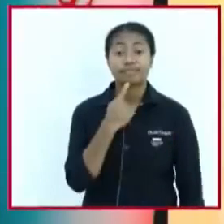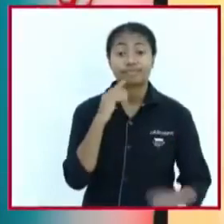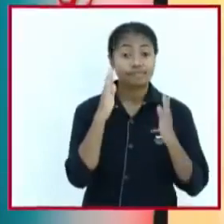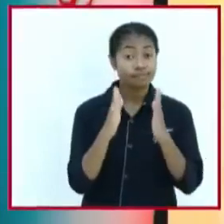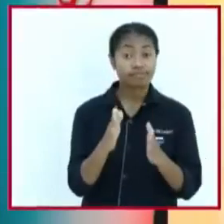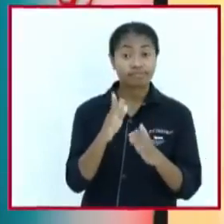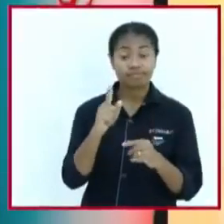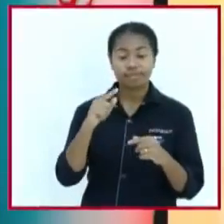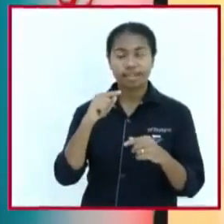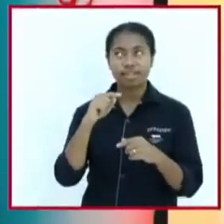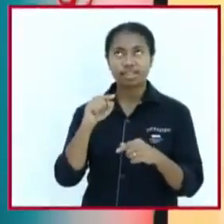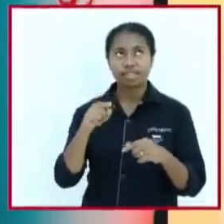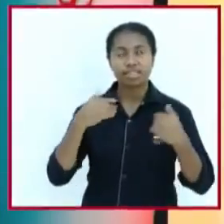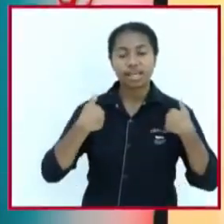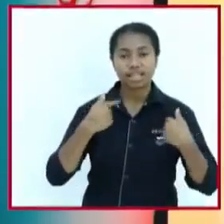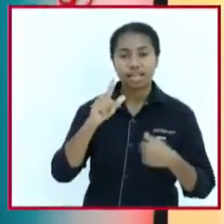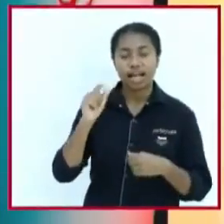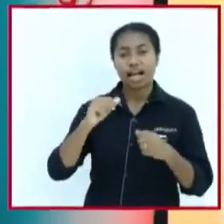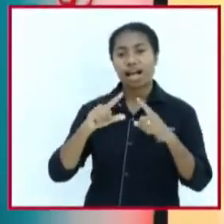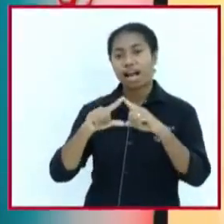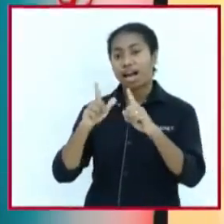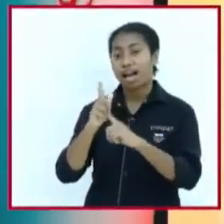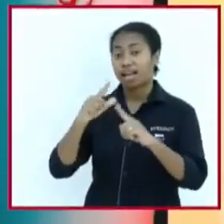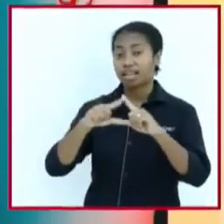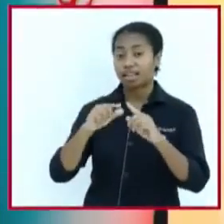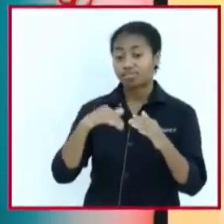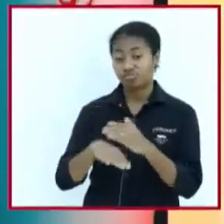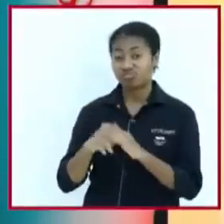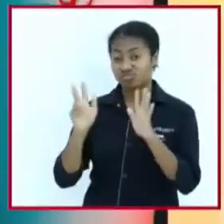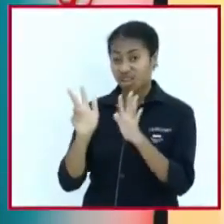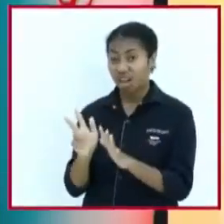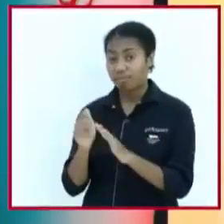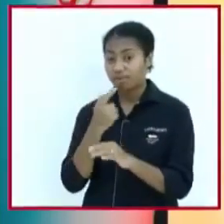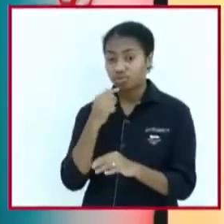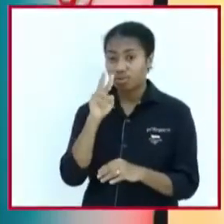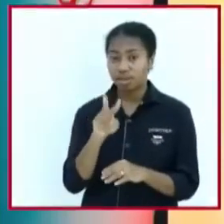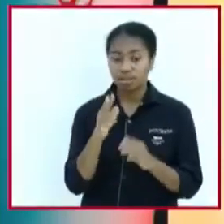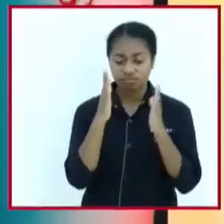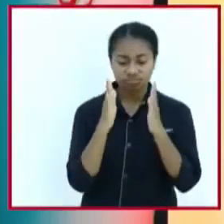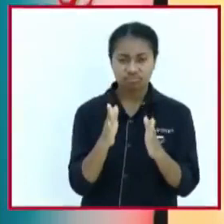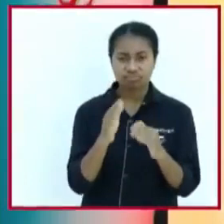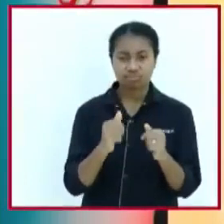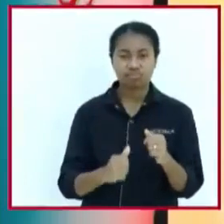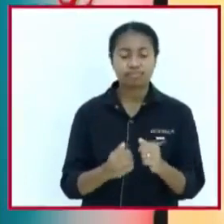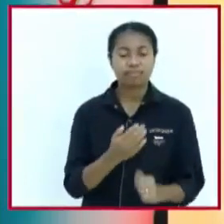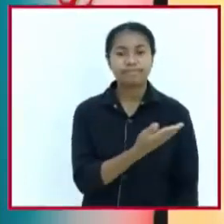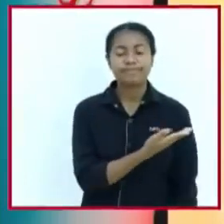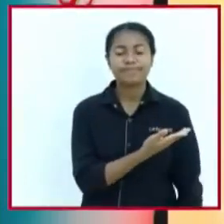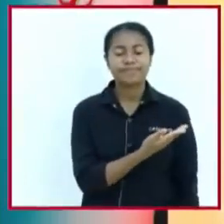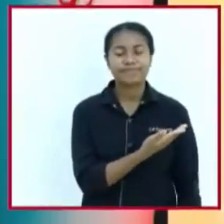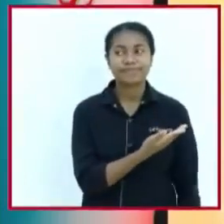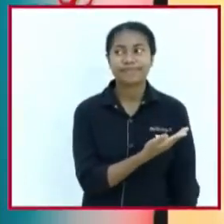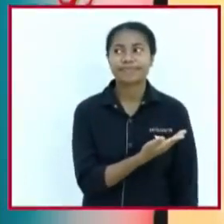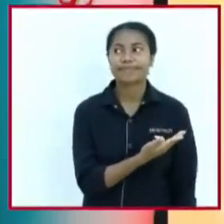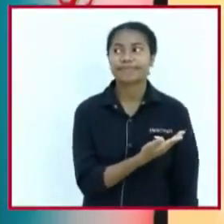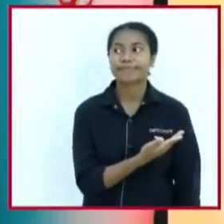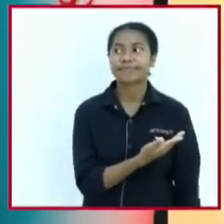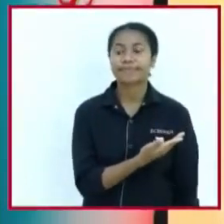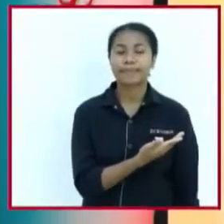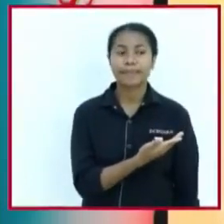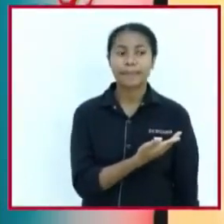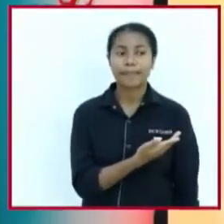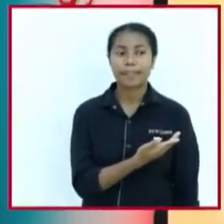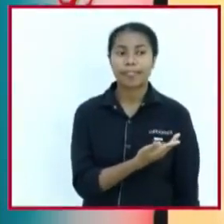dibuat oleh umatnya dengan tidak sadar ayat 8 dengan ini Roh Kudus menyatakan bahwa jalan ke